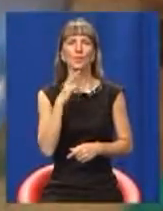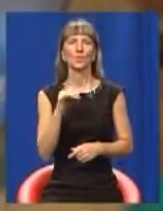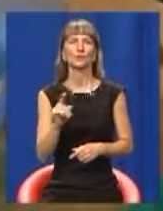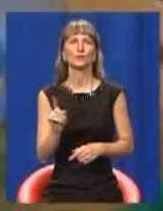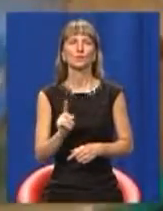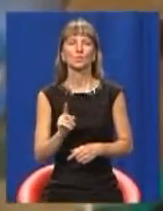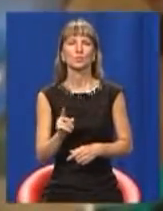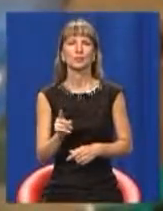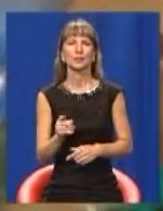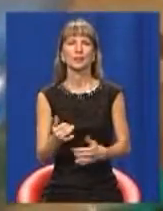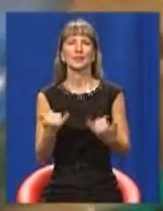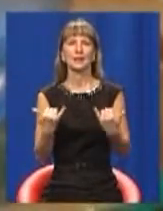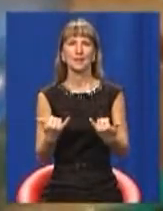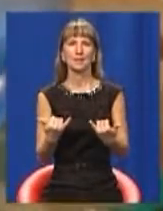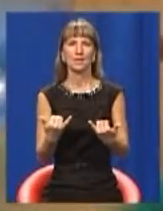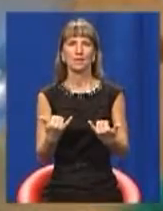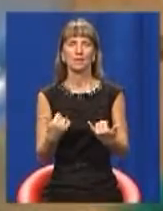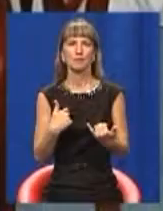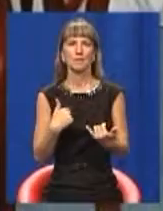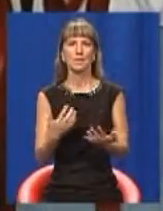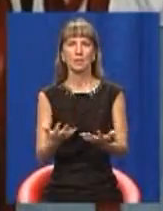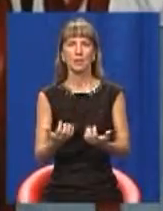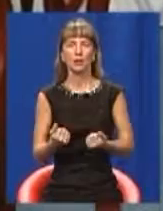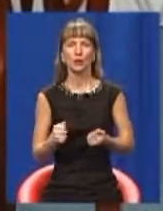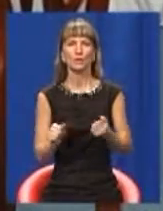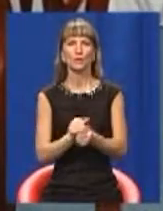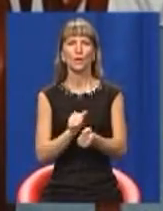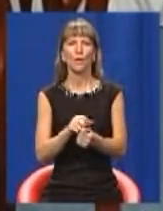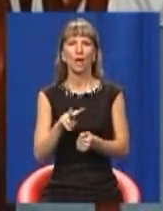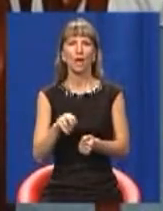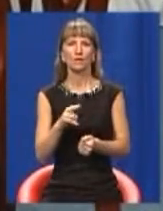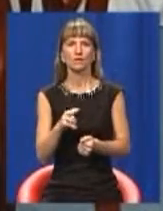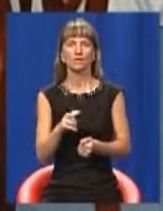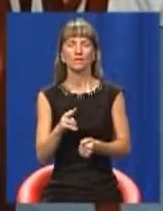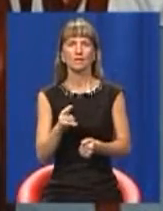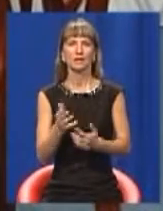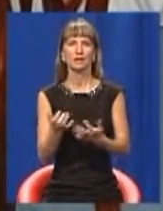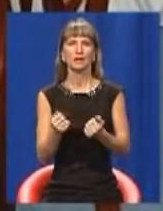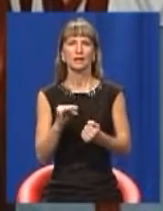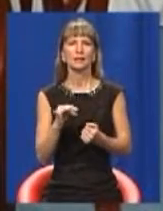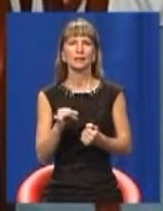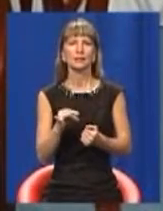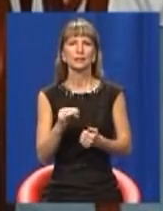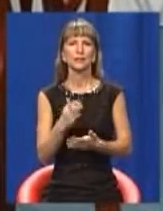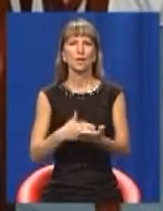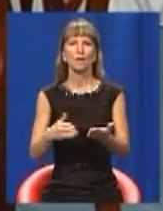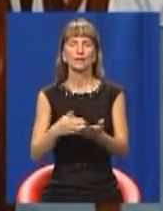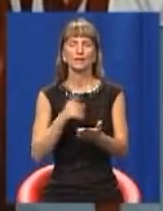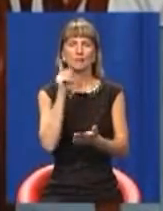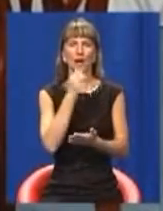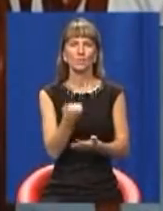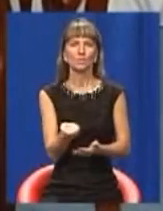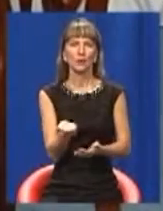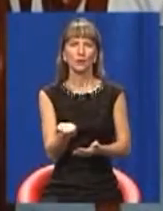же, теперь мы берем сухой лед. Держи. И совсем маленькую